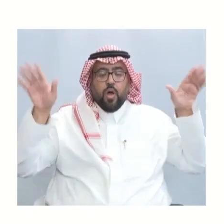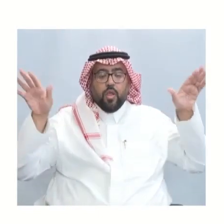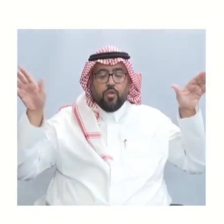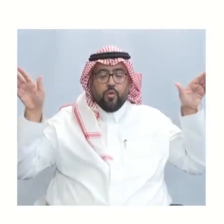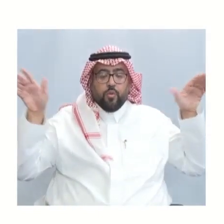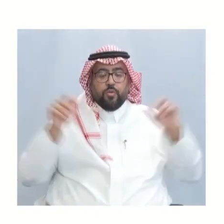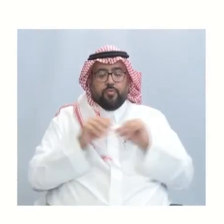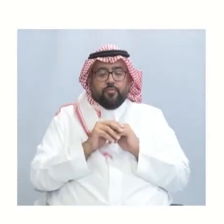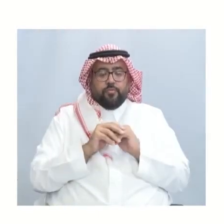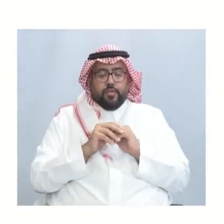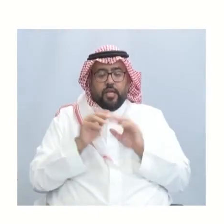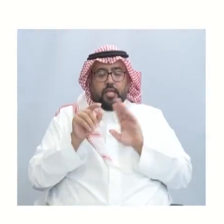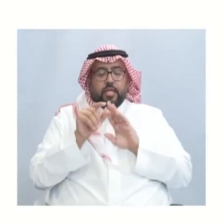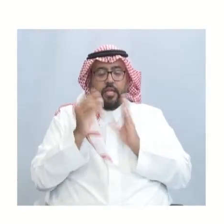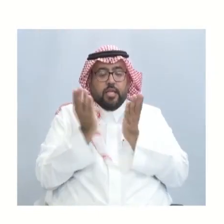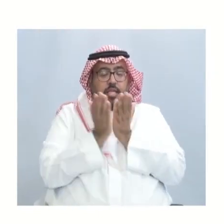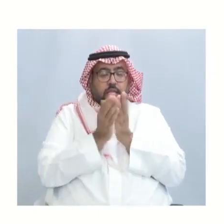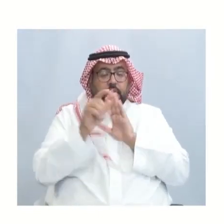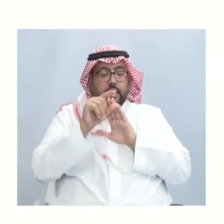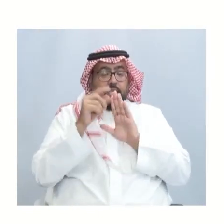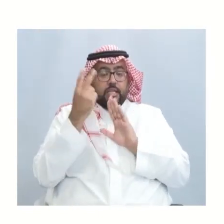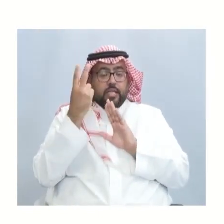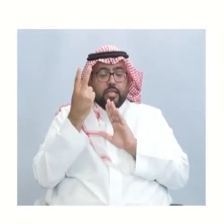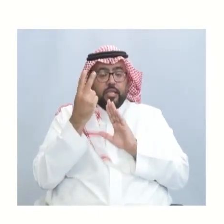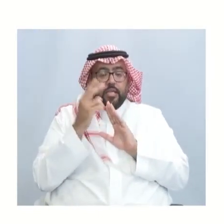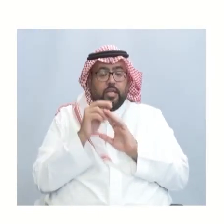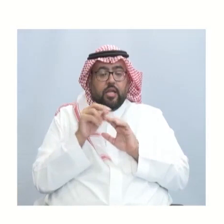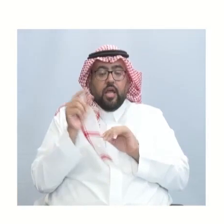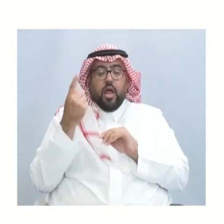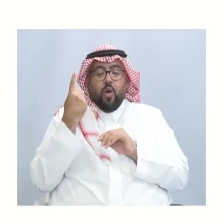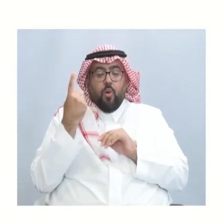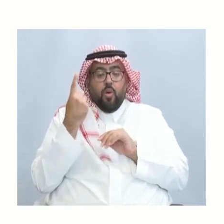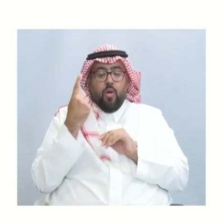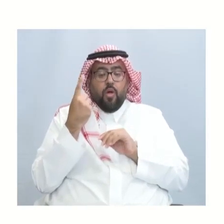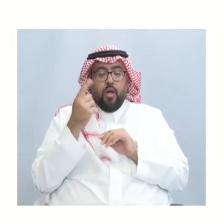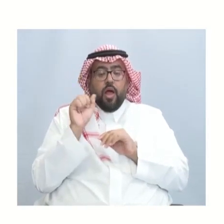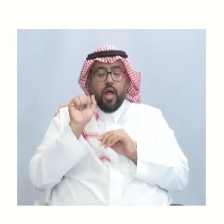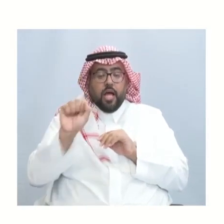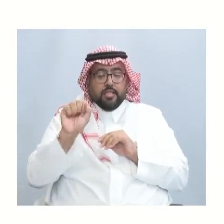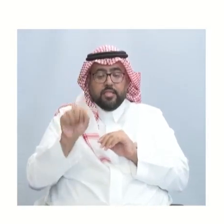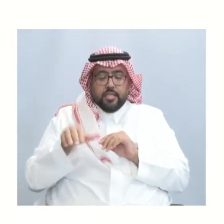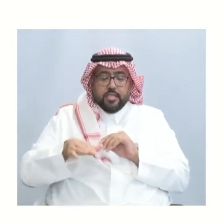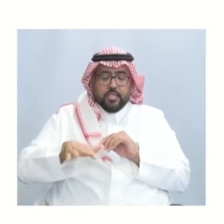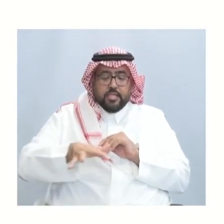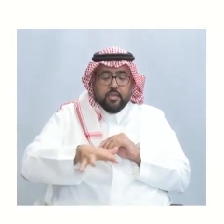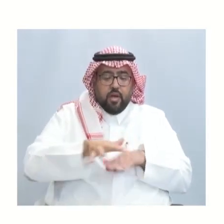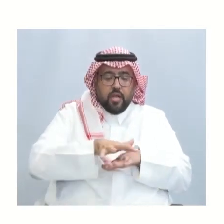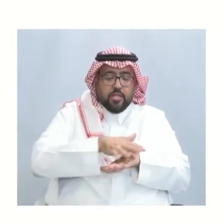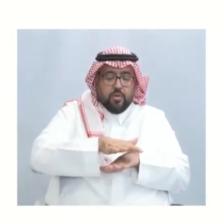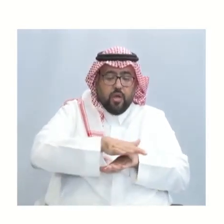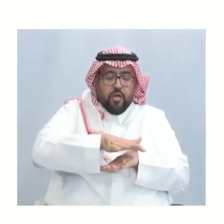ولدينا درسين في هذا الفصل الدرس الاول يختص بالزواحف والدرس